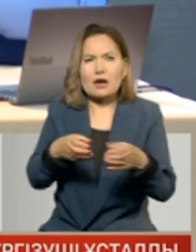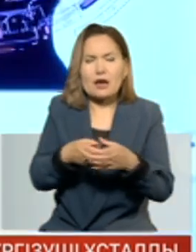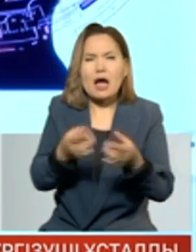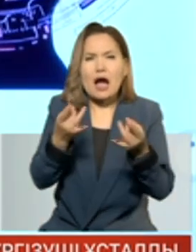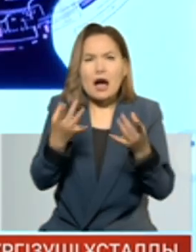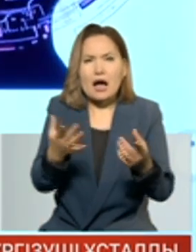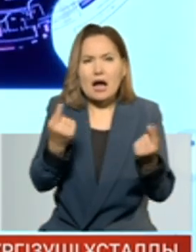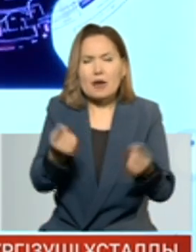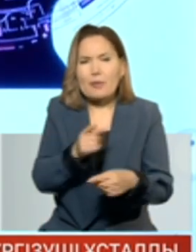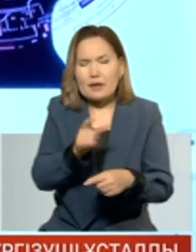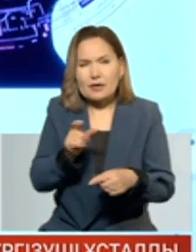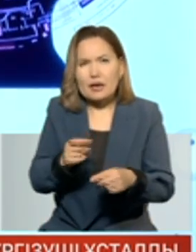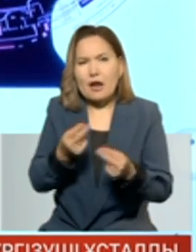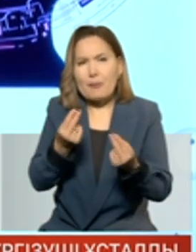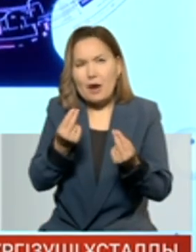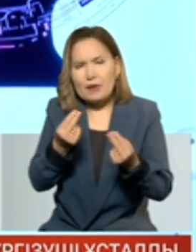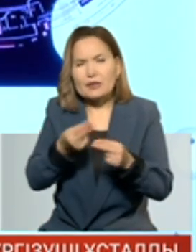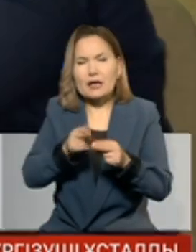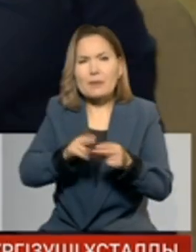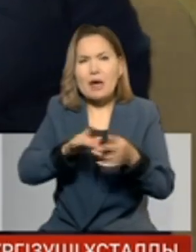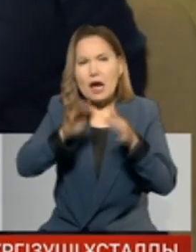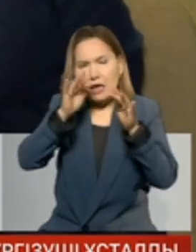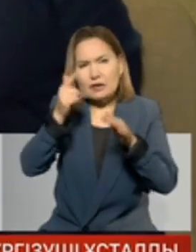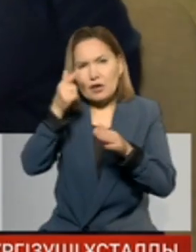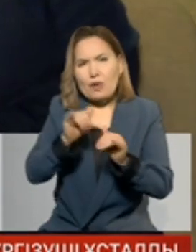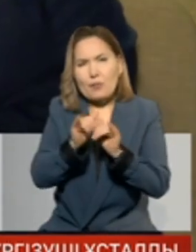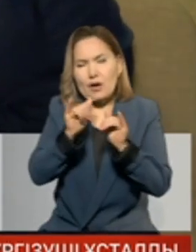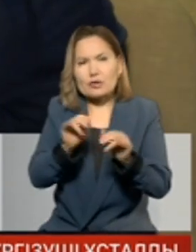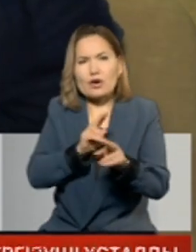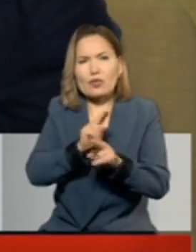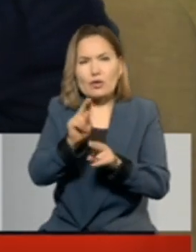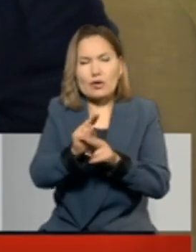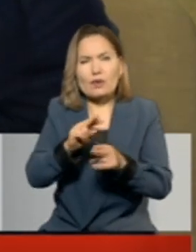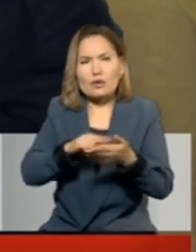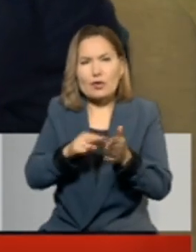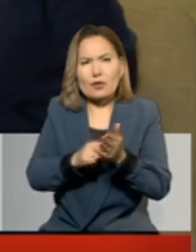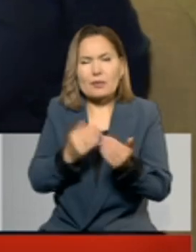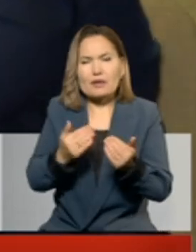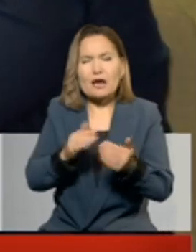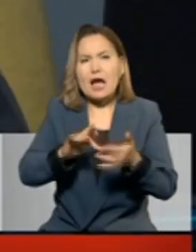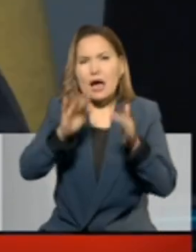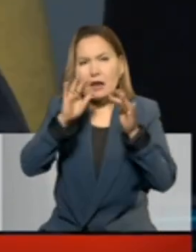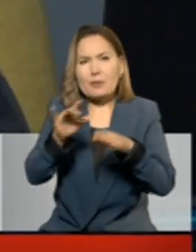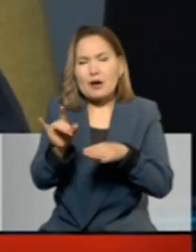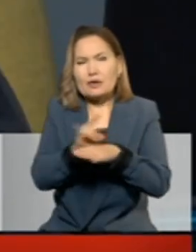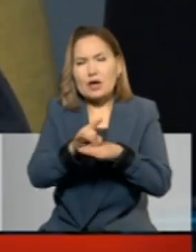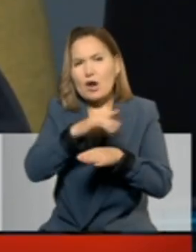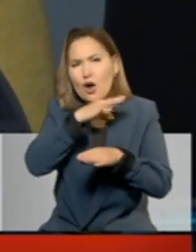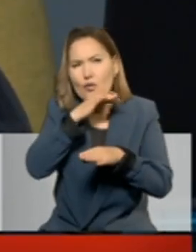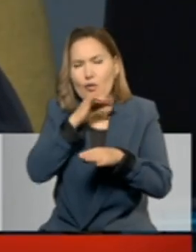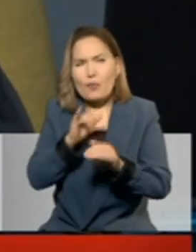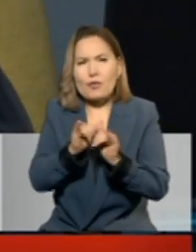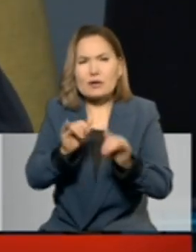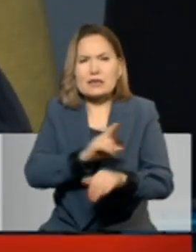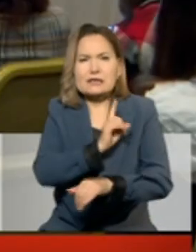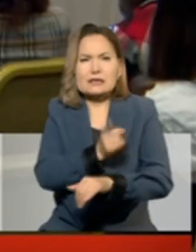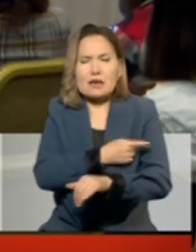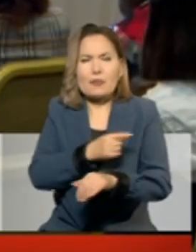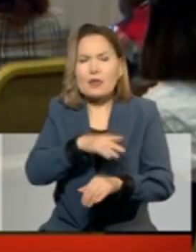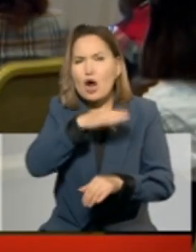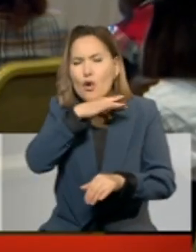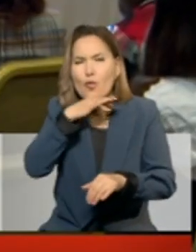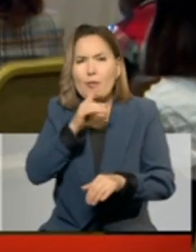қарапайым азаматтардың қаржылық, ақпараттық және цифрлық сауатын арттыруды көздейді. Қазір интернет алаяқтықтың түрлері көбейіп, сан